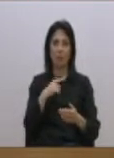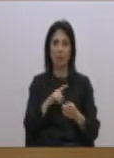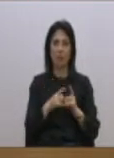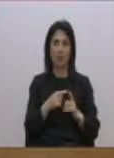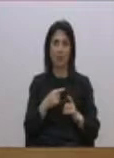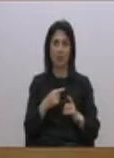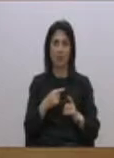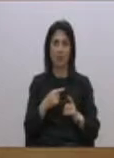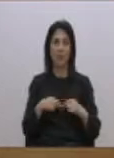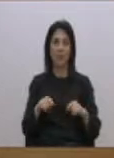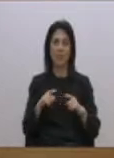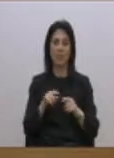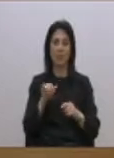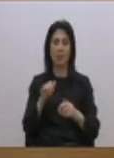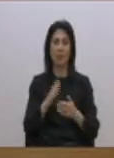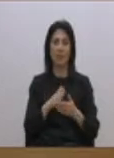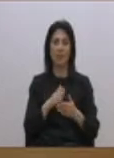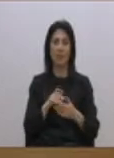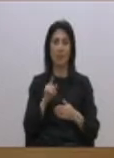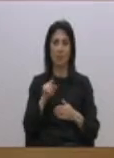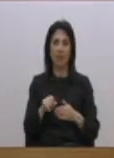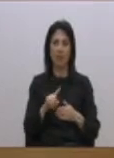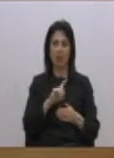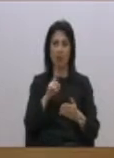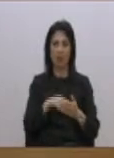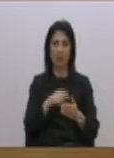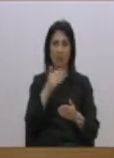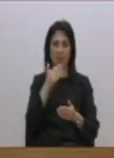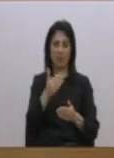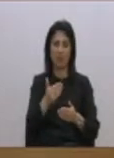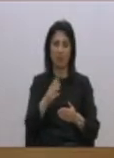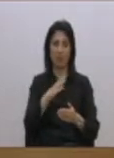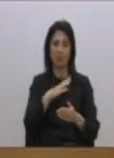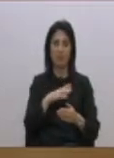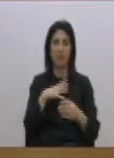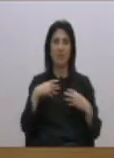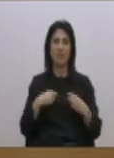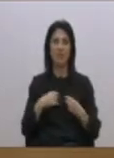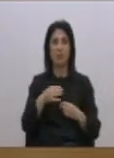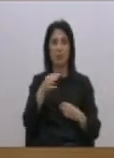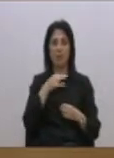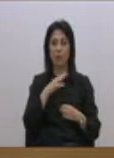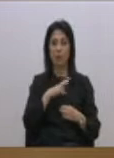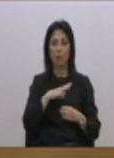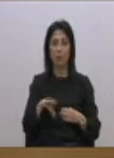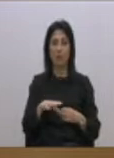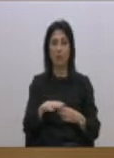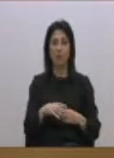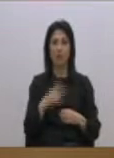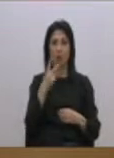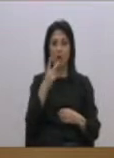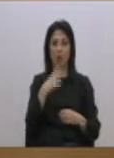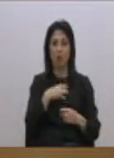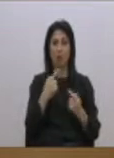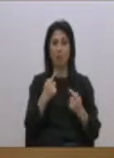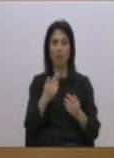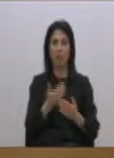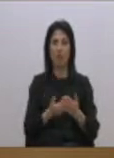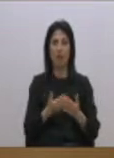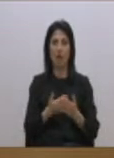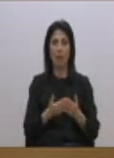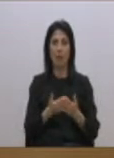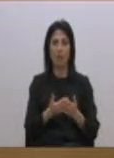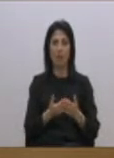მე მაქვს საზოგადო აქვს და მაშინაც დავსვი თქვენთან სამწუხაროდ პასუხი ვერ მივიღე. ორ უნიშნალოვანეს